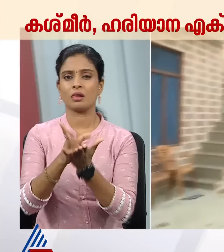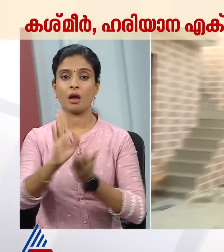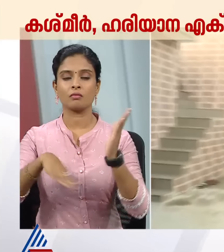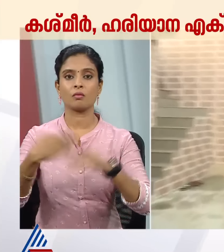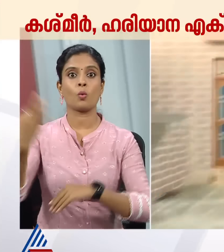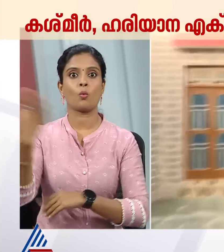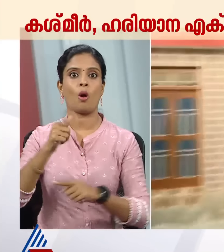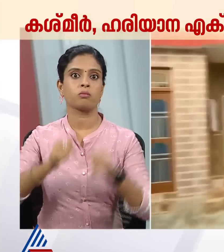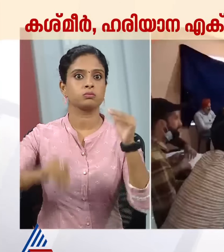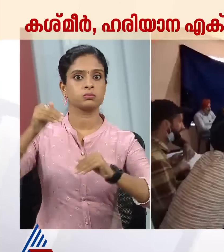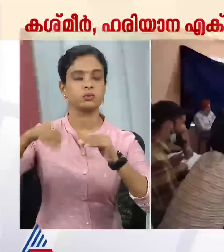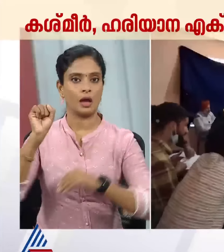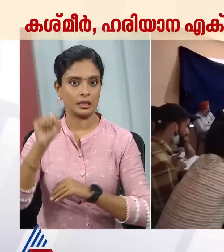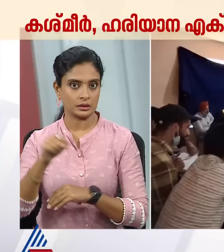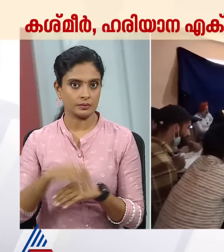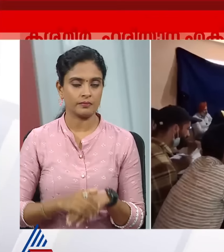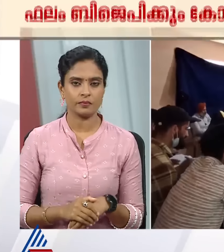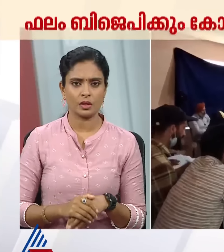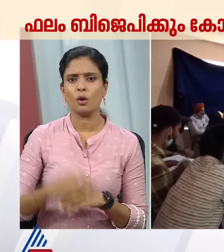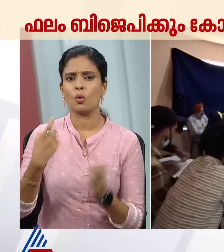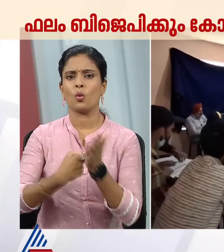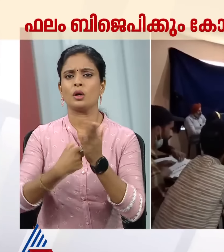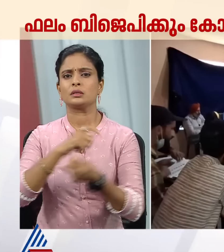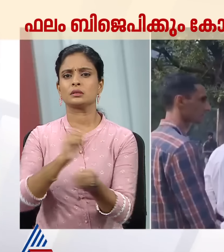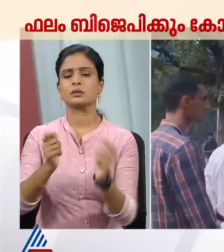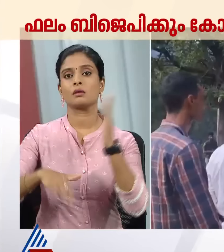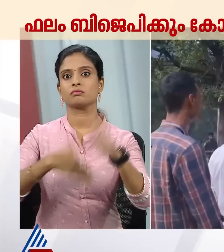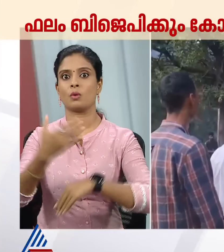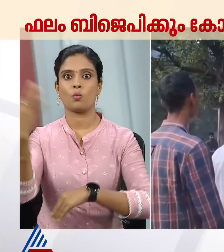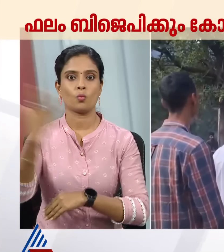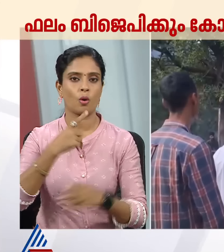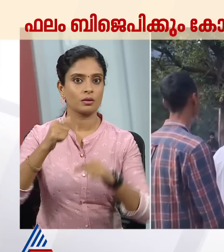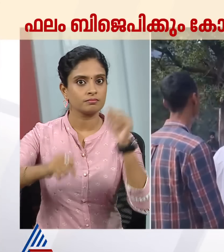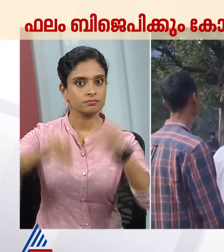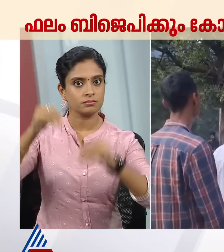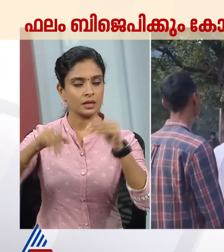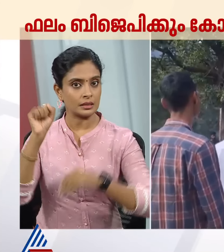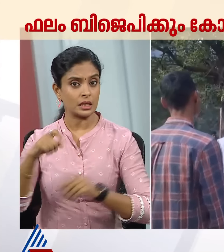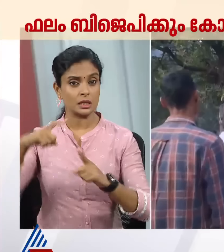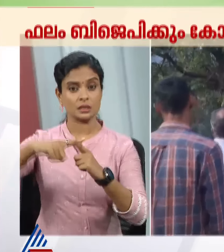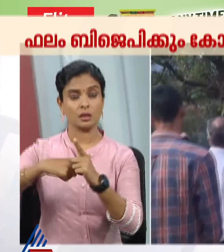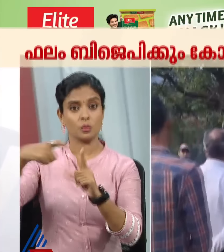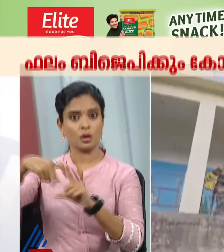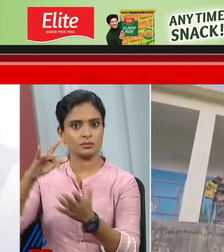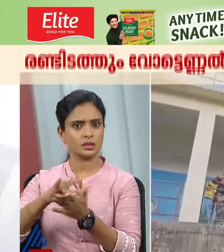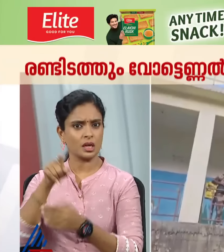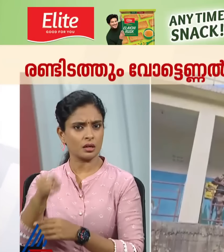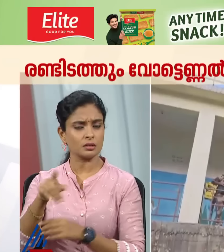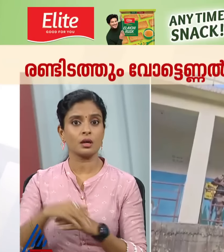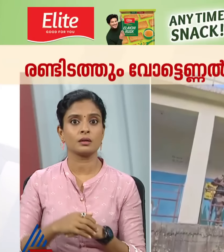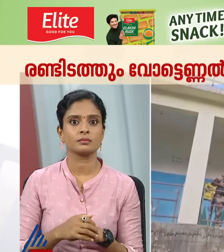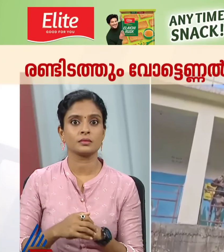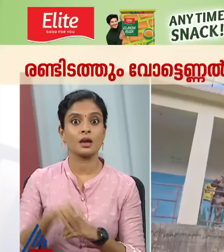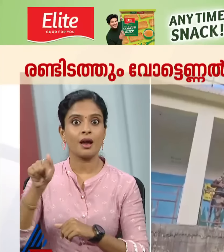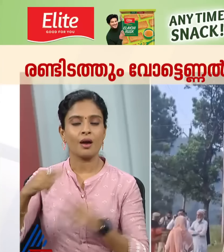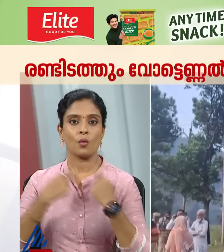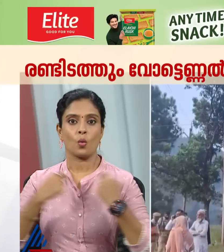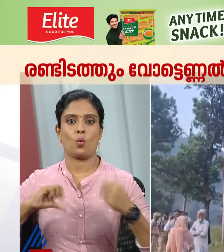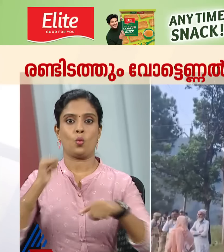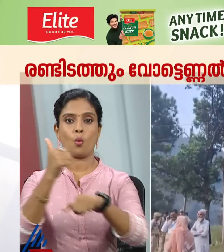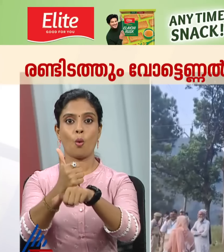പുതുക്കിയ അതിർത്തി നിർണയത്തിന് ശേഷമുള്ള ഒരു തെരഞ്ഞെടുപ്പാണ്. ജമ്മുകശ്മീരിൽ ജനാധിപത്യം പുനഃസ്ഥാപിക്കണമെന്ന സുപ്രീംകോടതിയുടെ അന്ത്യശാസനം പാലിച്ചുകൊണ്ടുള്ള